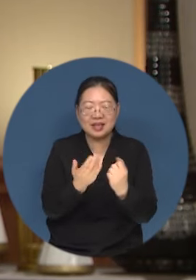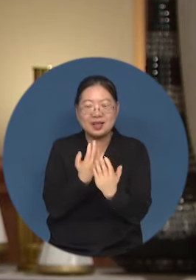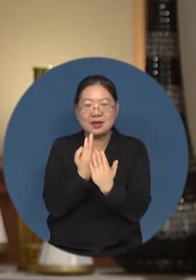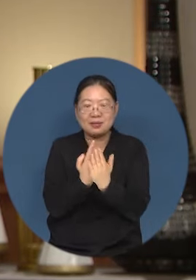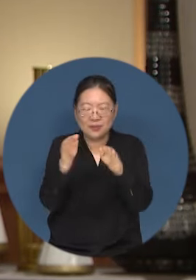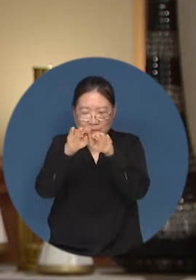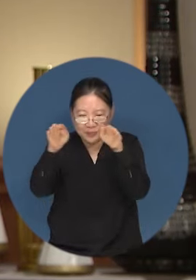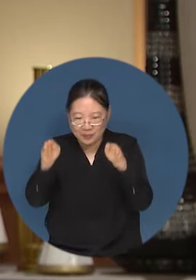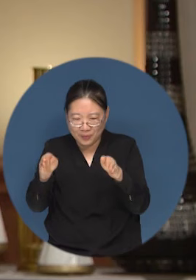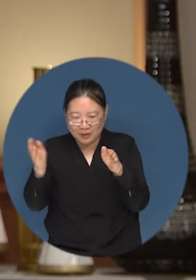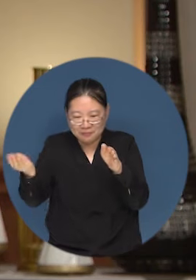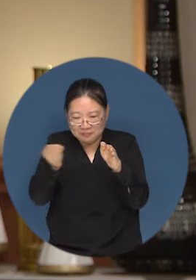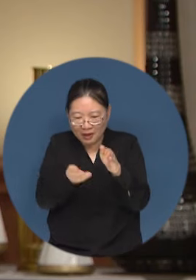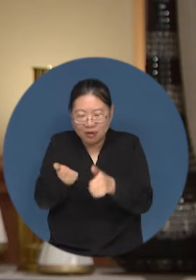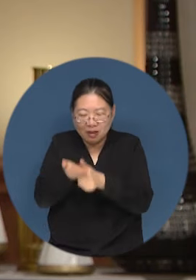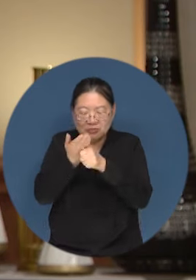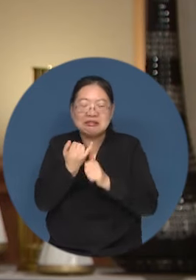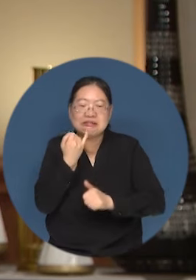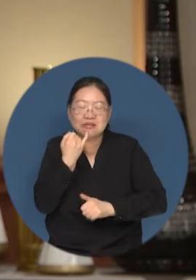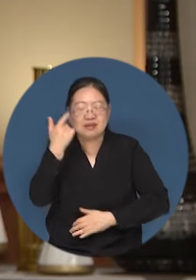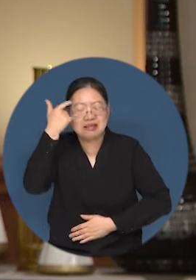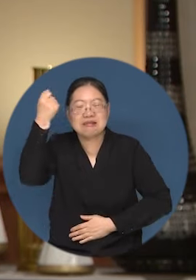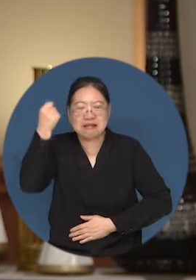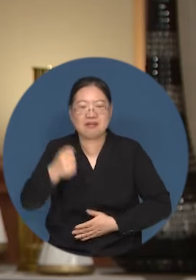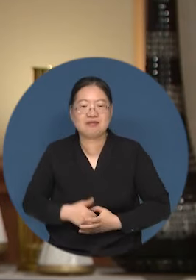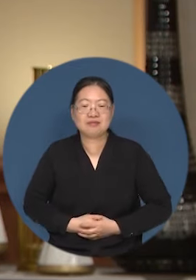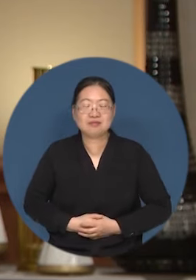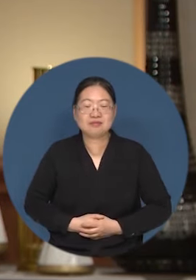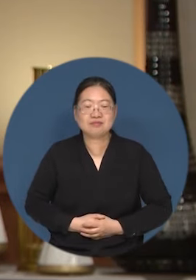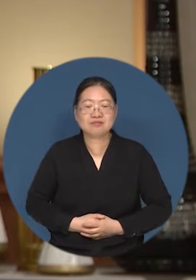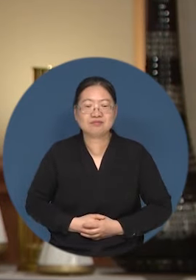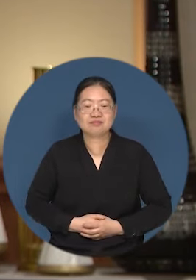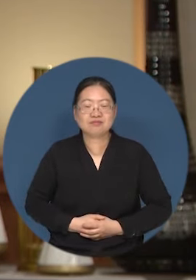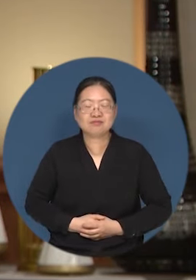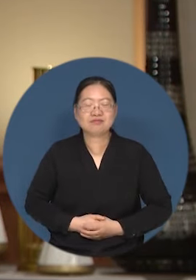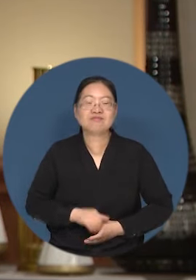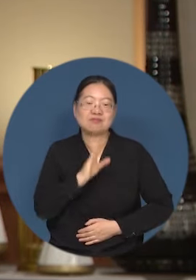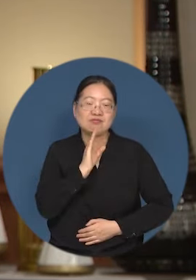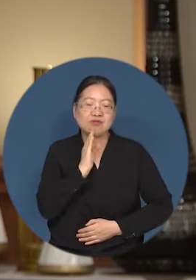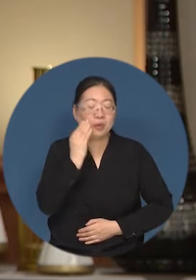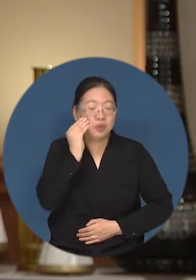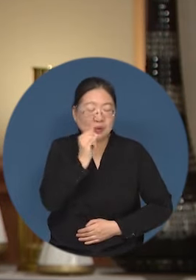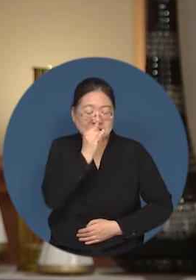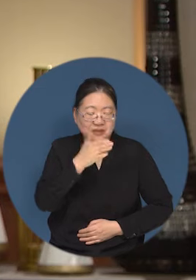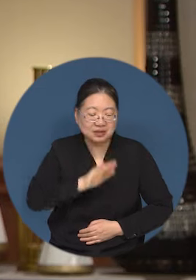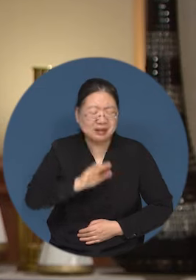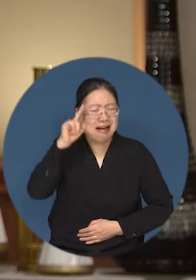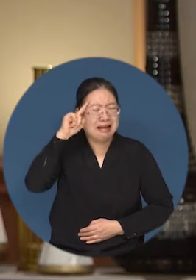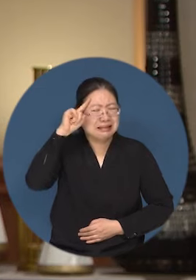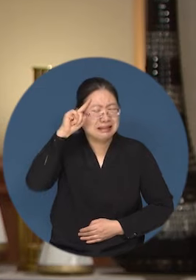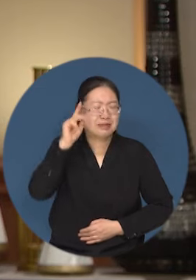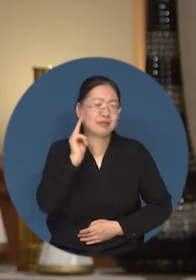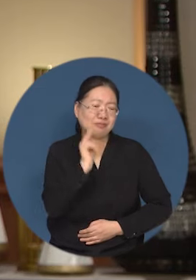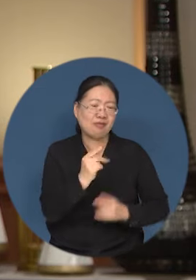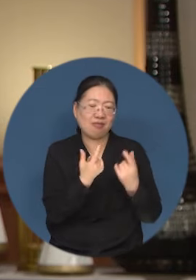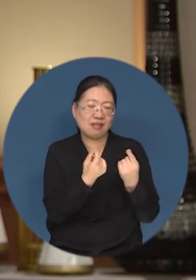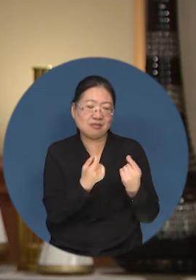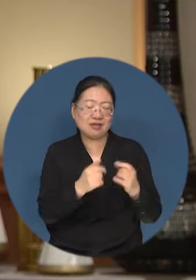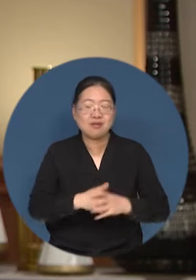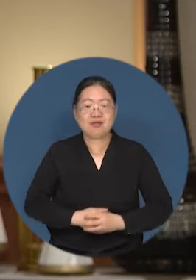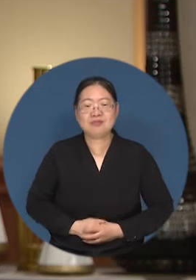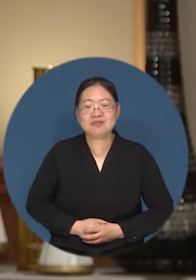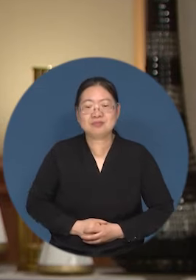사육되는 장점이 돼버렸죠. 그래 버린 거죠. 네. 적응은 한다고 치지만 극심한 스트레스에 시달려온 거죠. 그